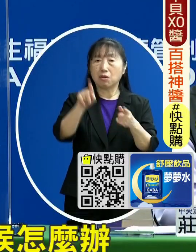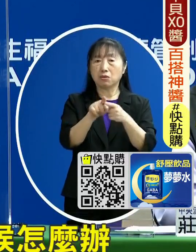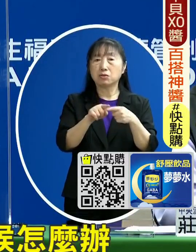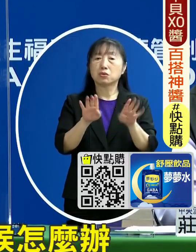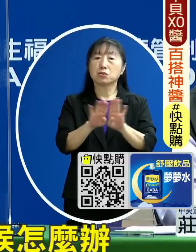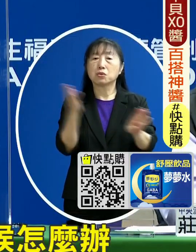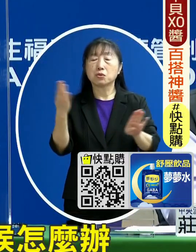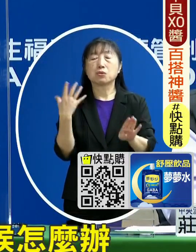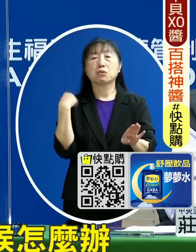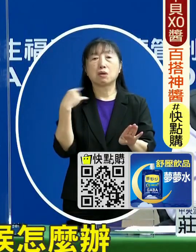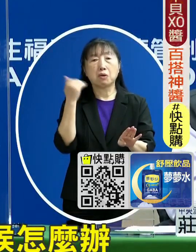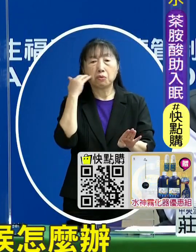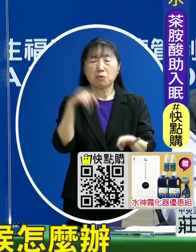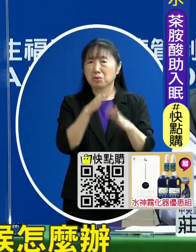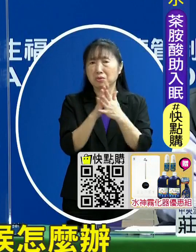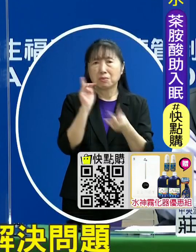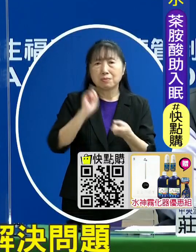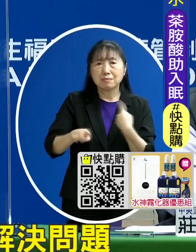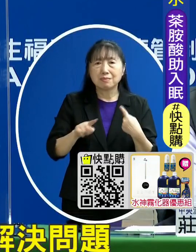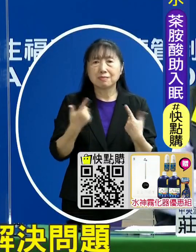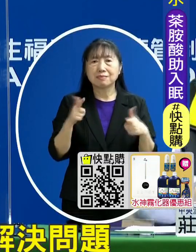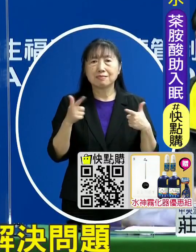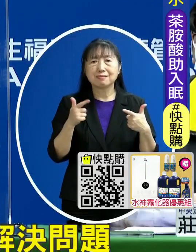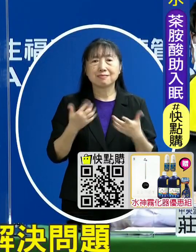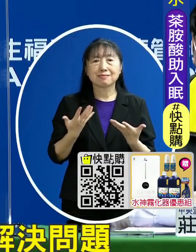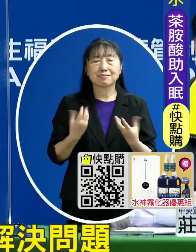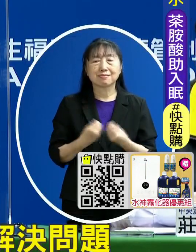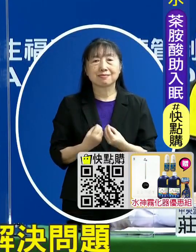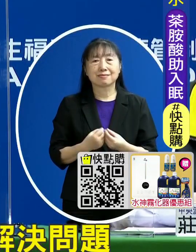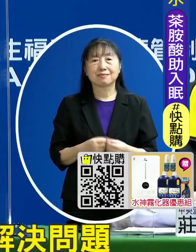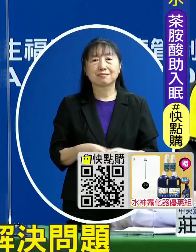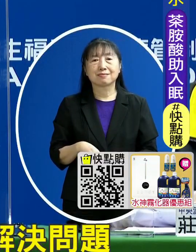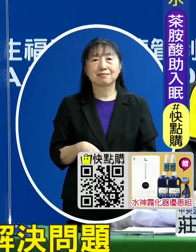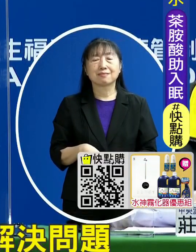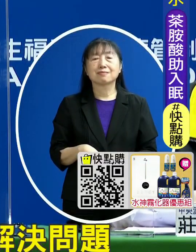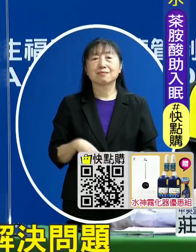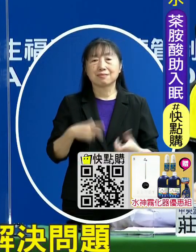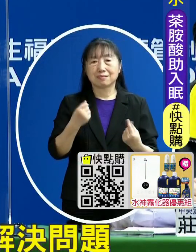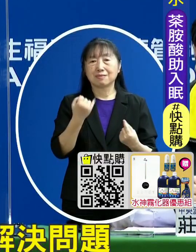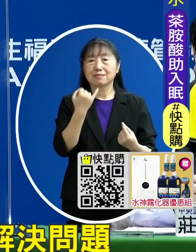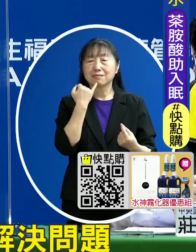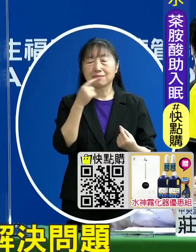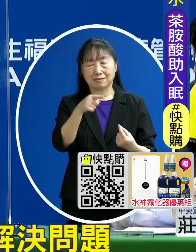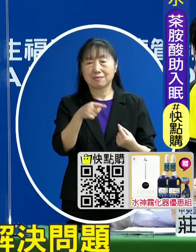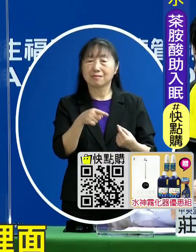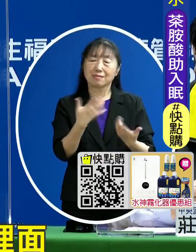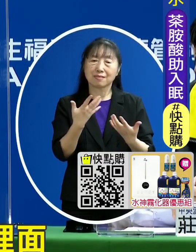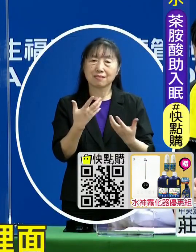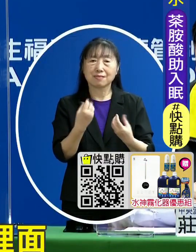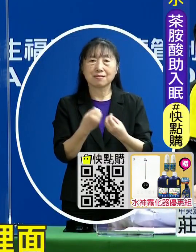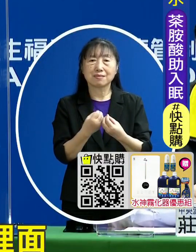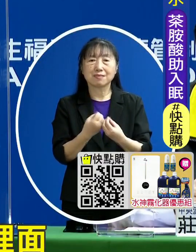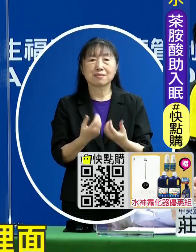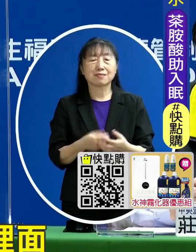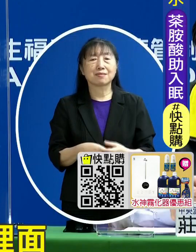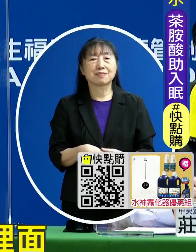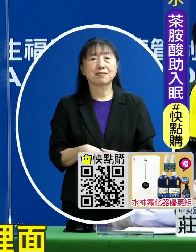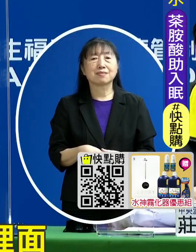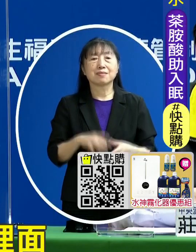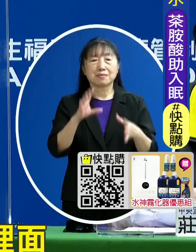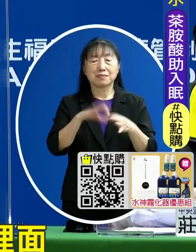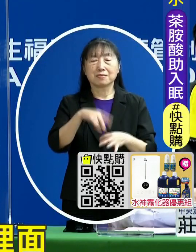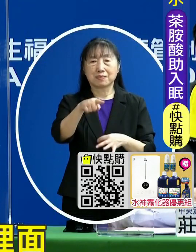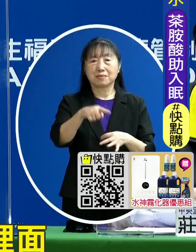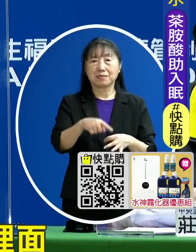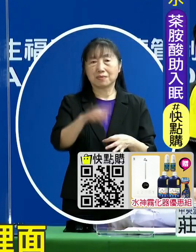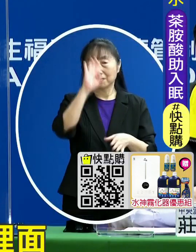一都不是这样的时候怎么办，我只是说个人也可以解决问题，那我想在这个防